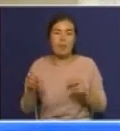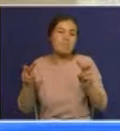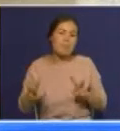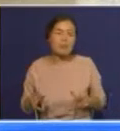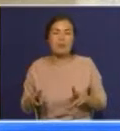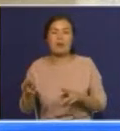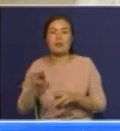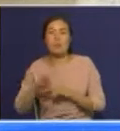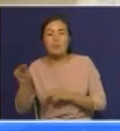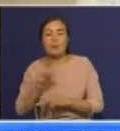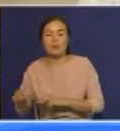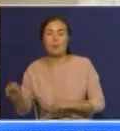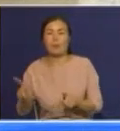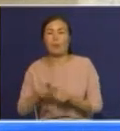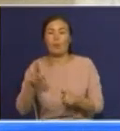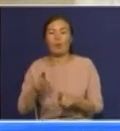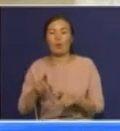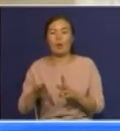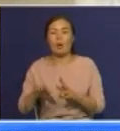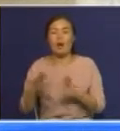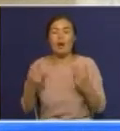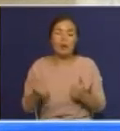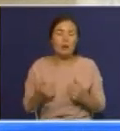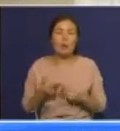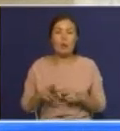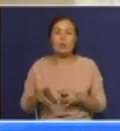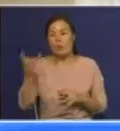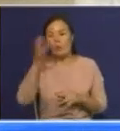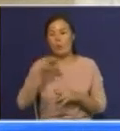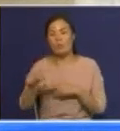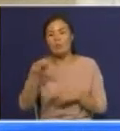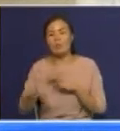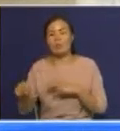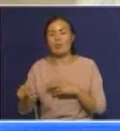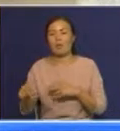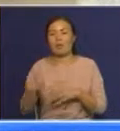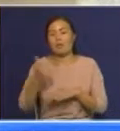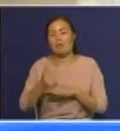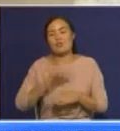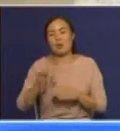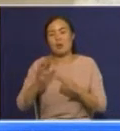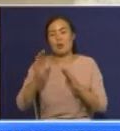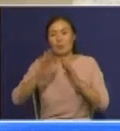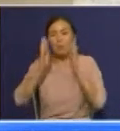мамандықтарға бейімдеп оқыту, яғни бұл оқытудың жеке бағдарын жасау, яғни